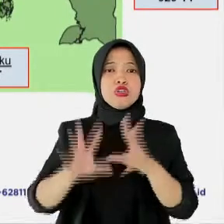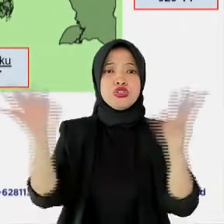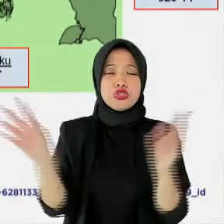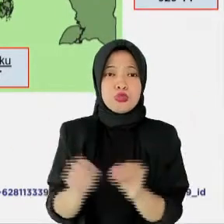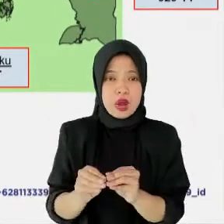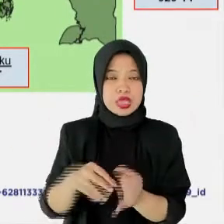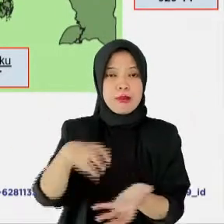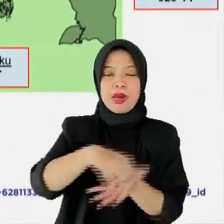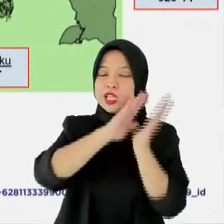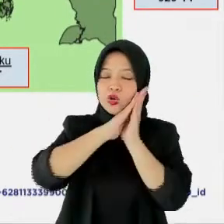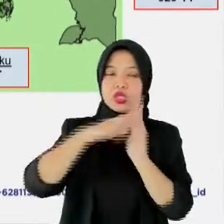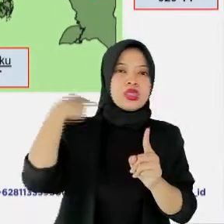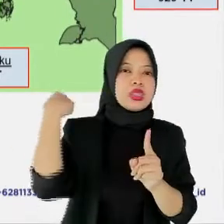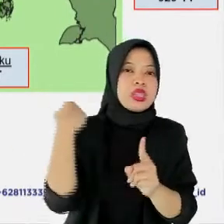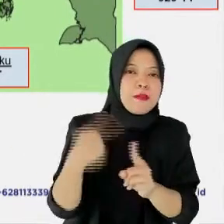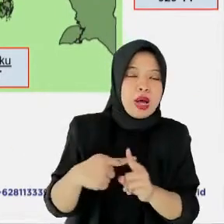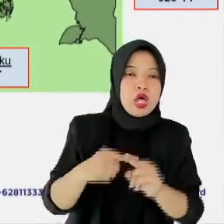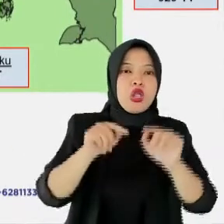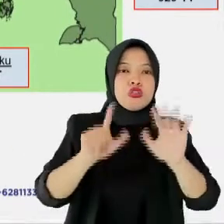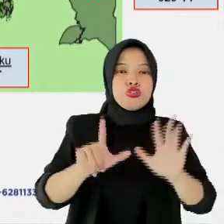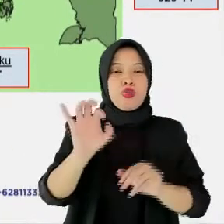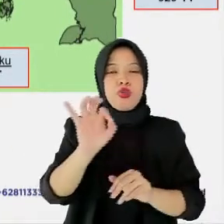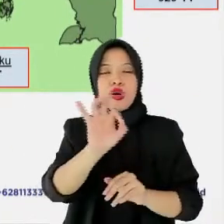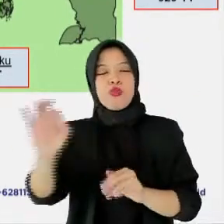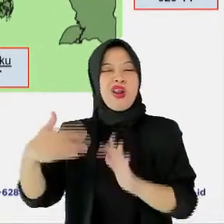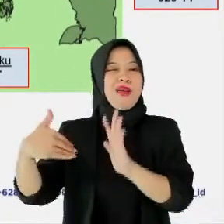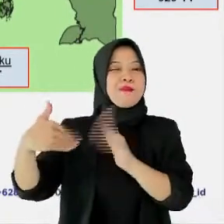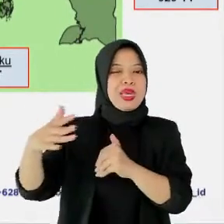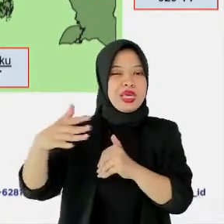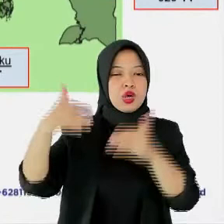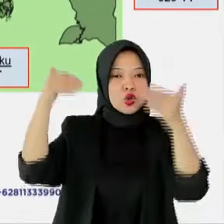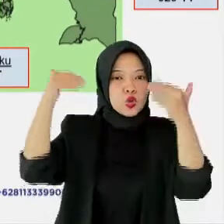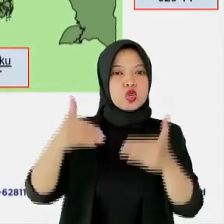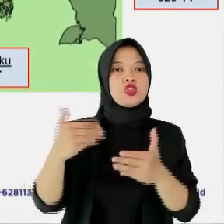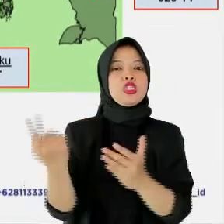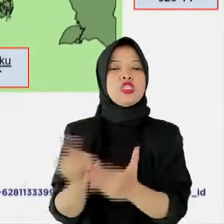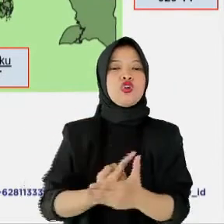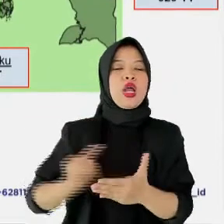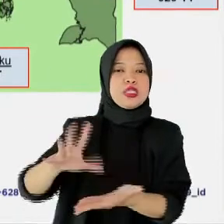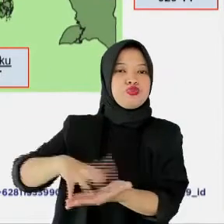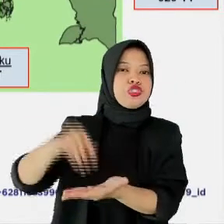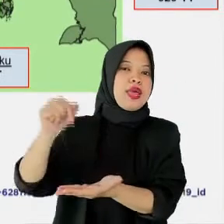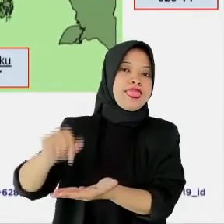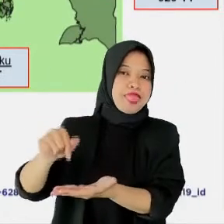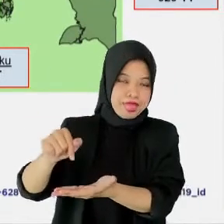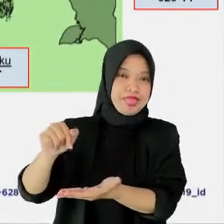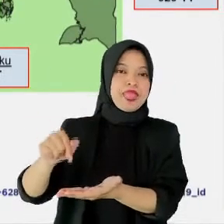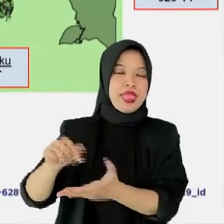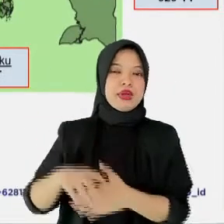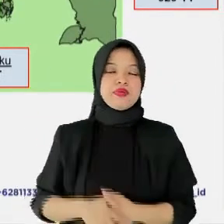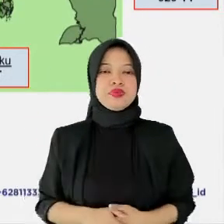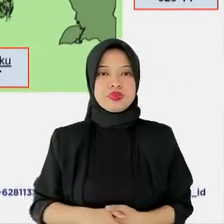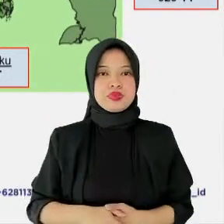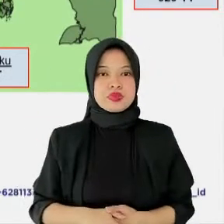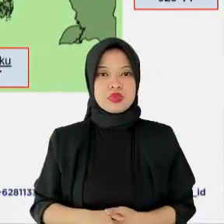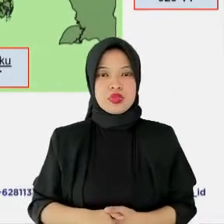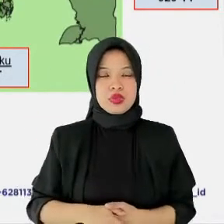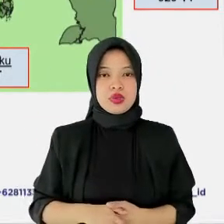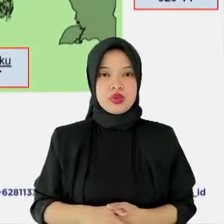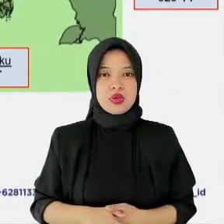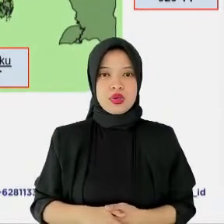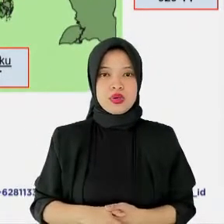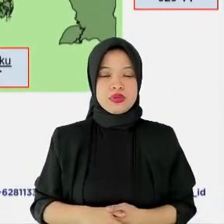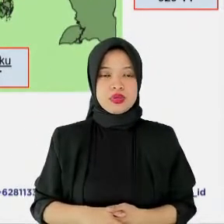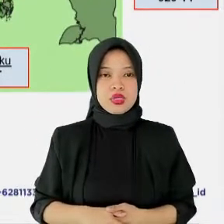sudah ada penambahan lebih dari 70.000 tempat tidur untuk sarana isolasi terpusat yang kita tambahkan di seluruh wilayah